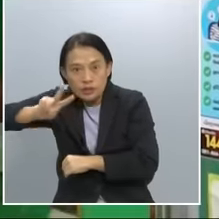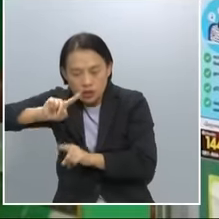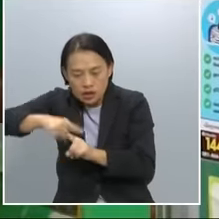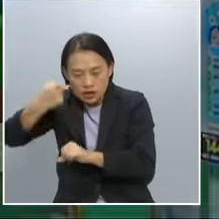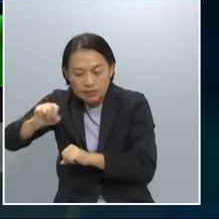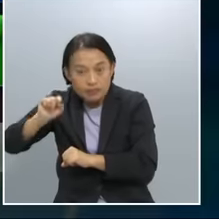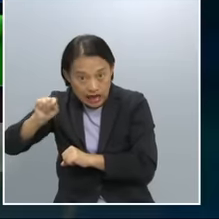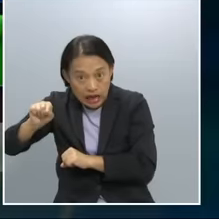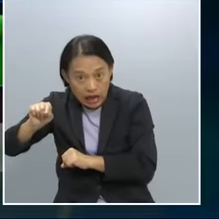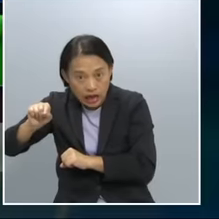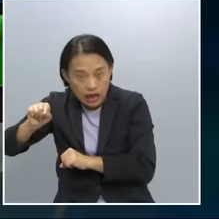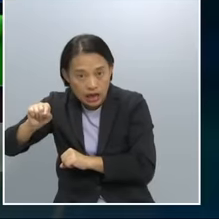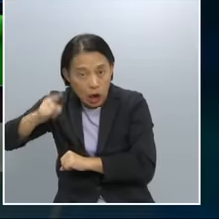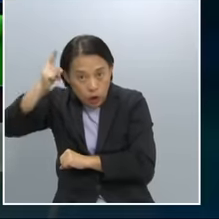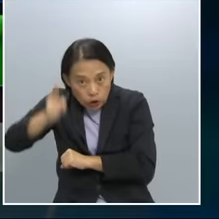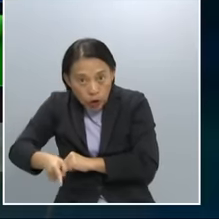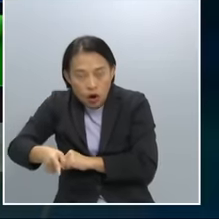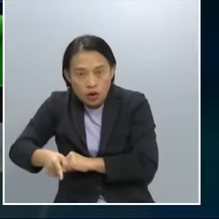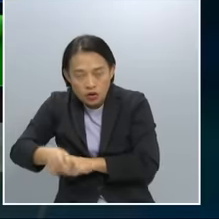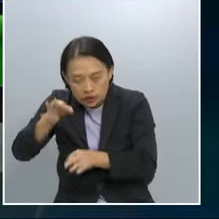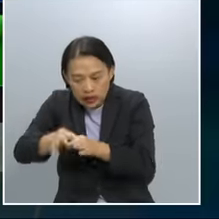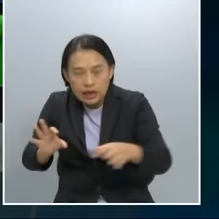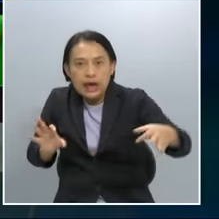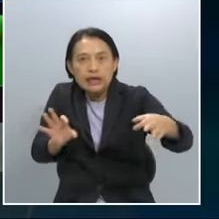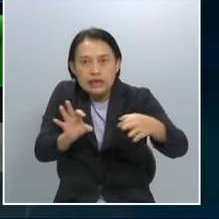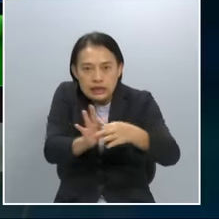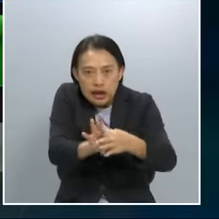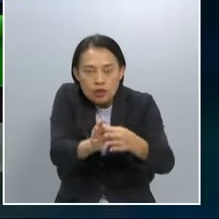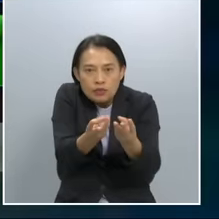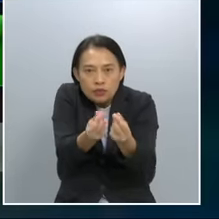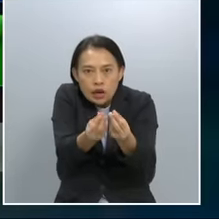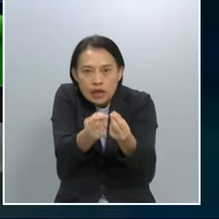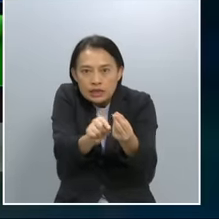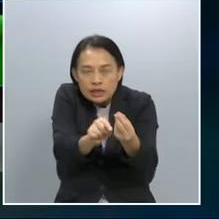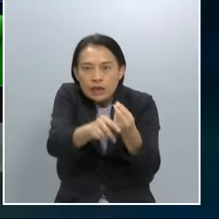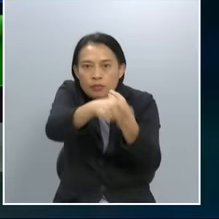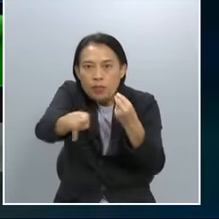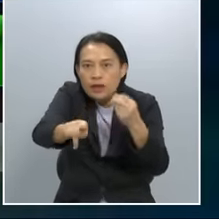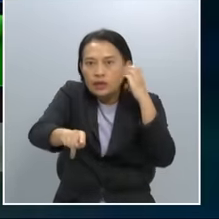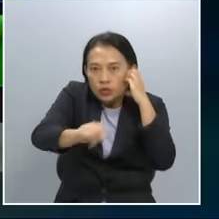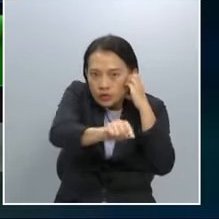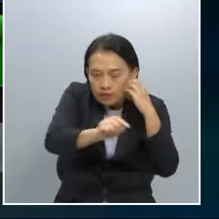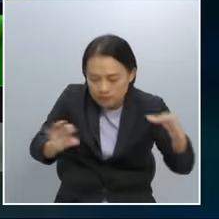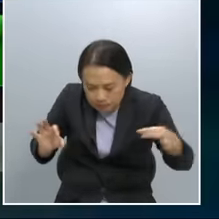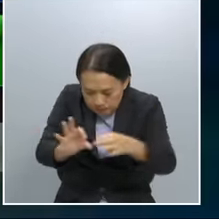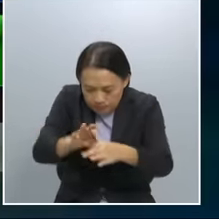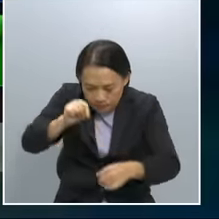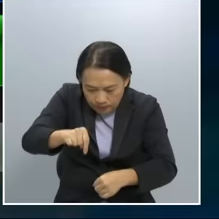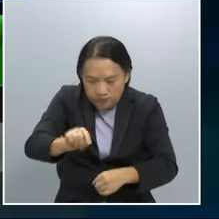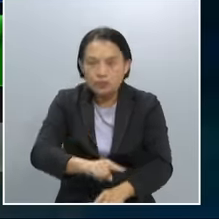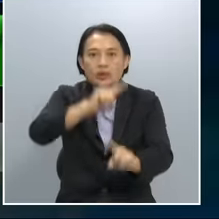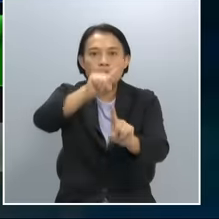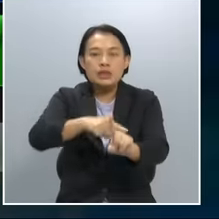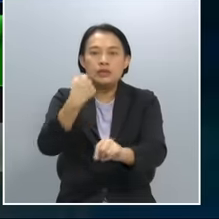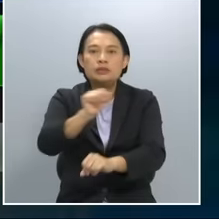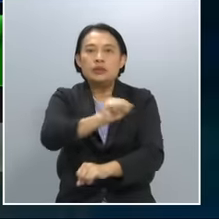คมท่านต้องไปผูกบัญชีให้เสร็จภายในวันที่18ตุลาคมนะครับ18ตุลาเพื่อให้จ่ายเ